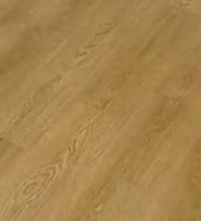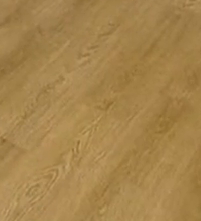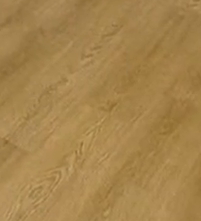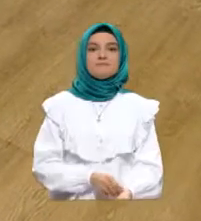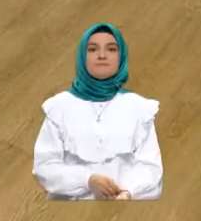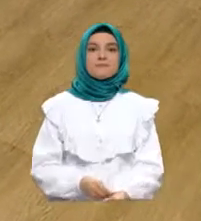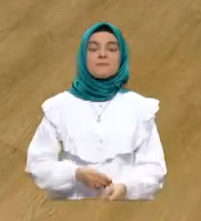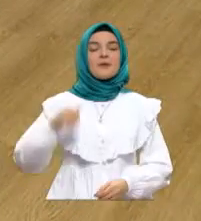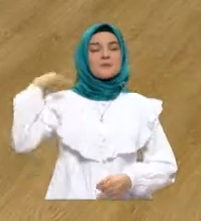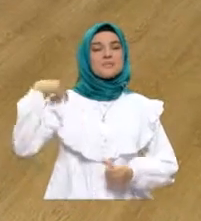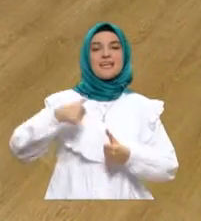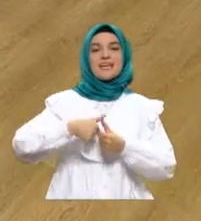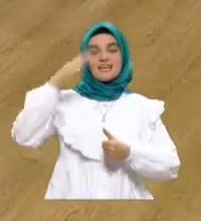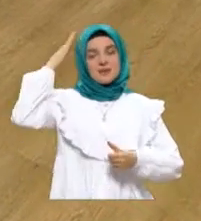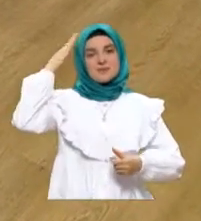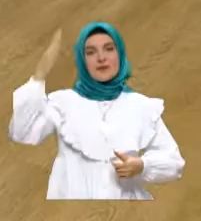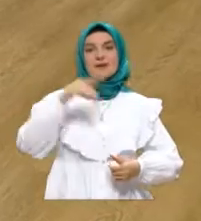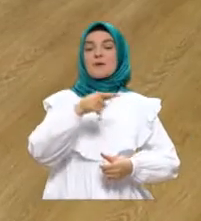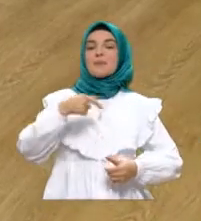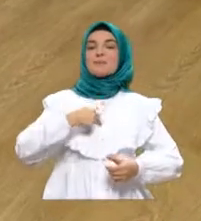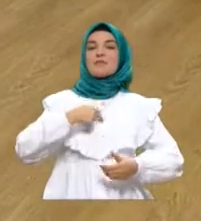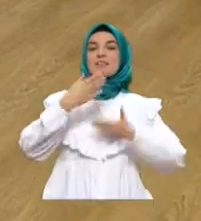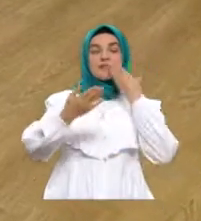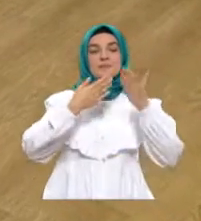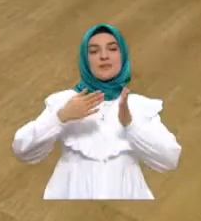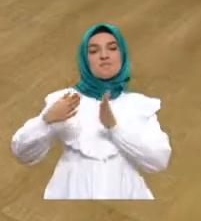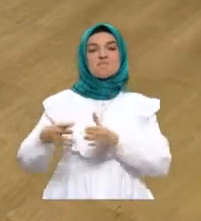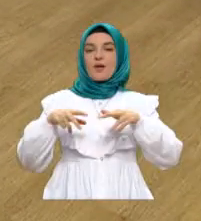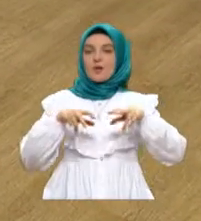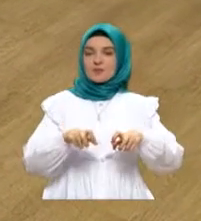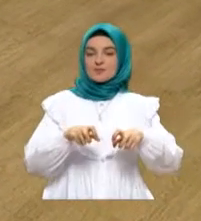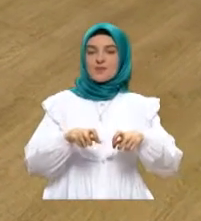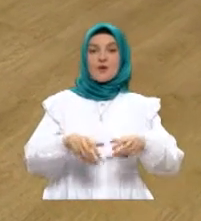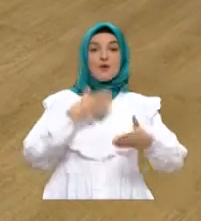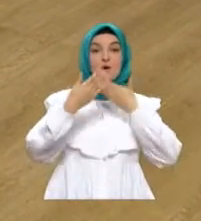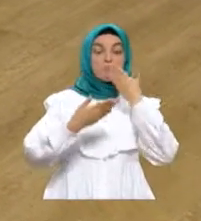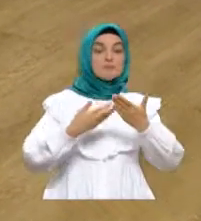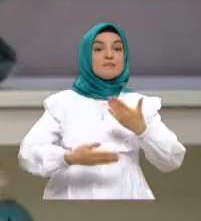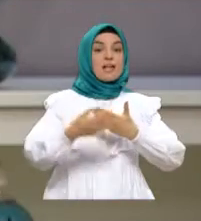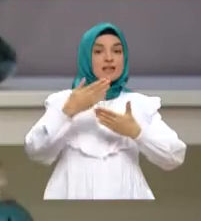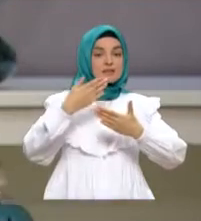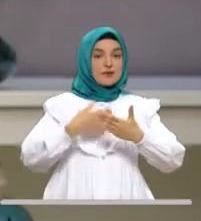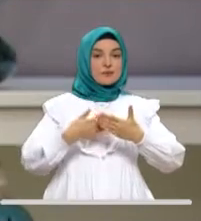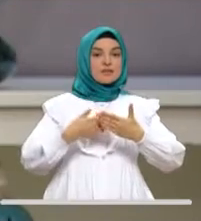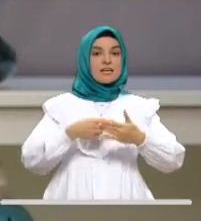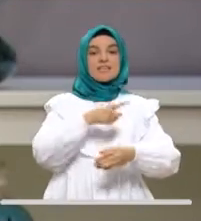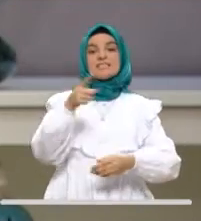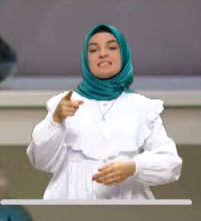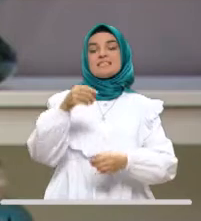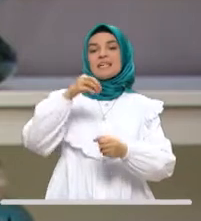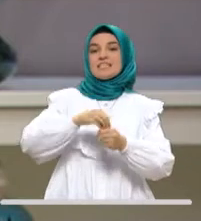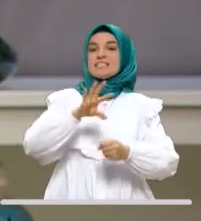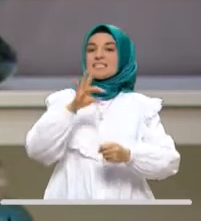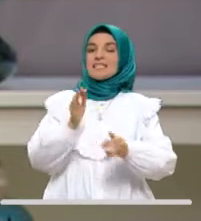Evet efendim, tekrar merhaba. Biz sohbet köşemizdeki yerimizi aldık. Ancak sohbetimize başlamadan önce hemen sizler için